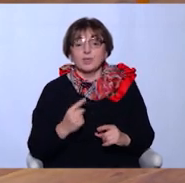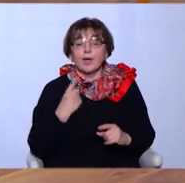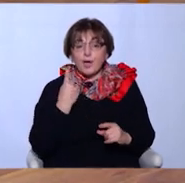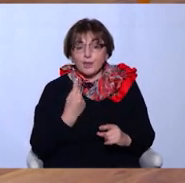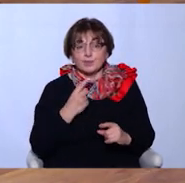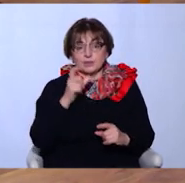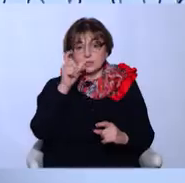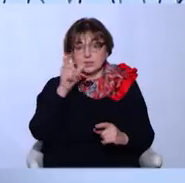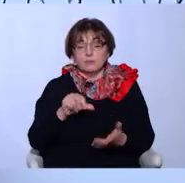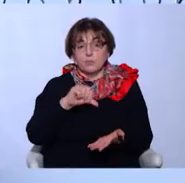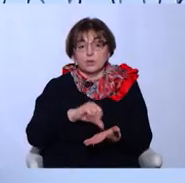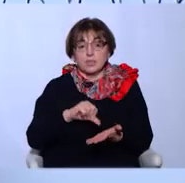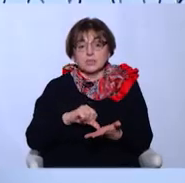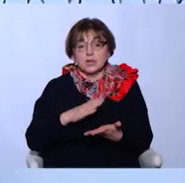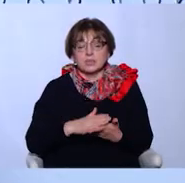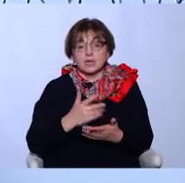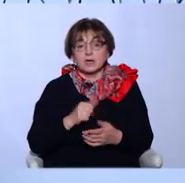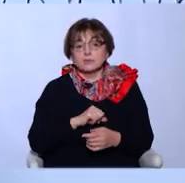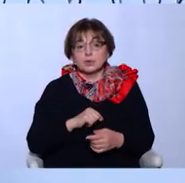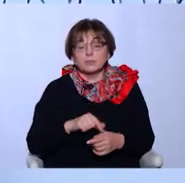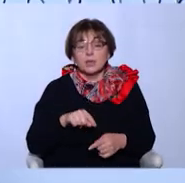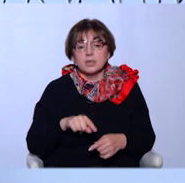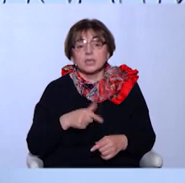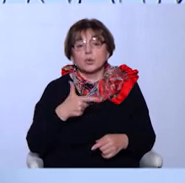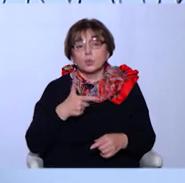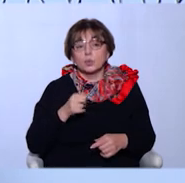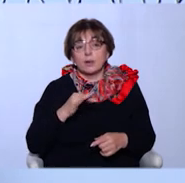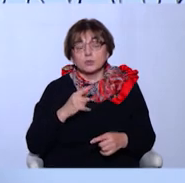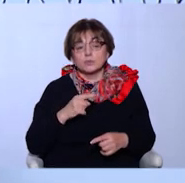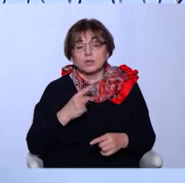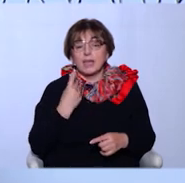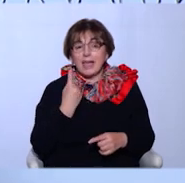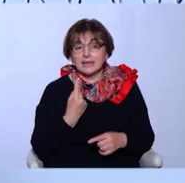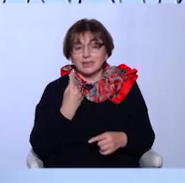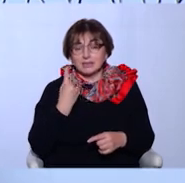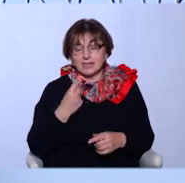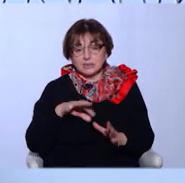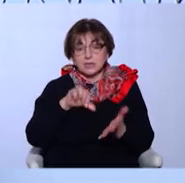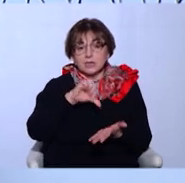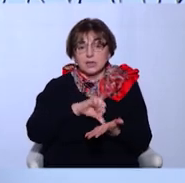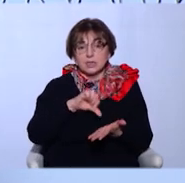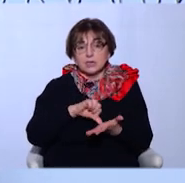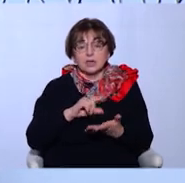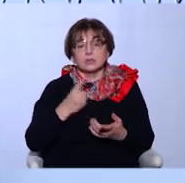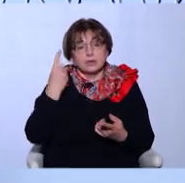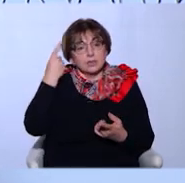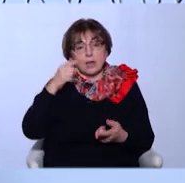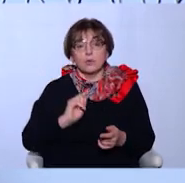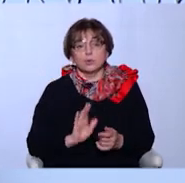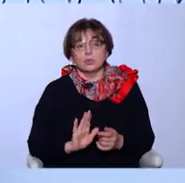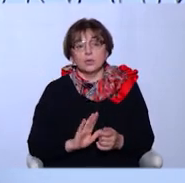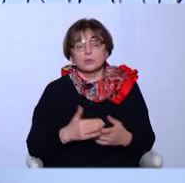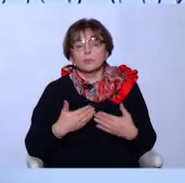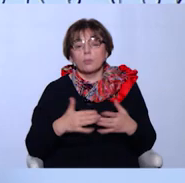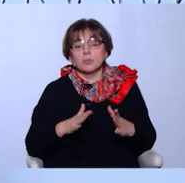ერთადერთი პერსონაჟი გვყავს. ეს არის უნიკალური ძეგლი ამ ხრივაც. ეს ერთადერთი პერსონაჟი არ არის გამოგონილი. უფრო